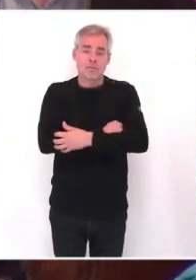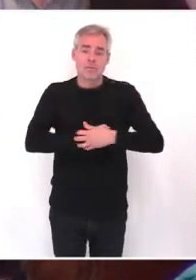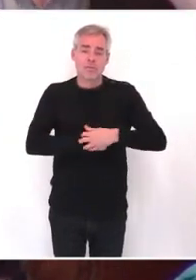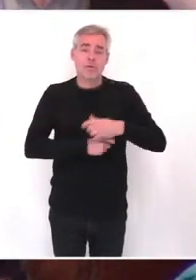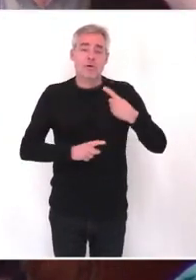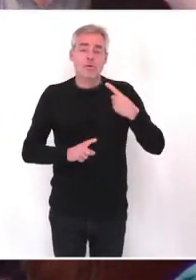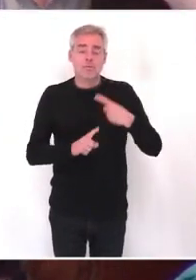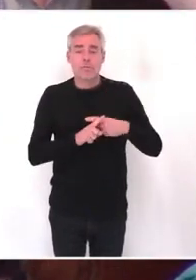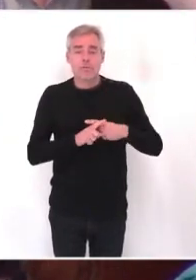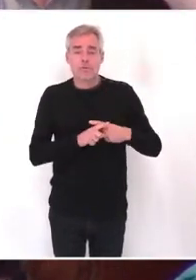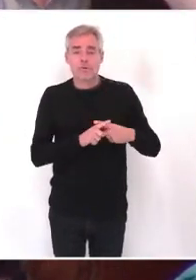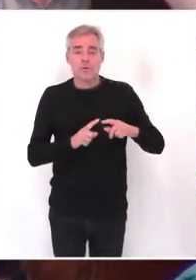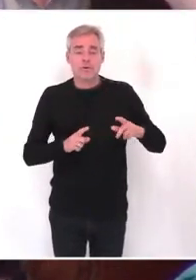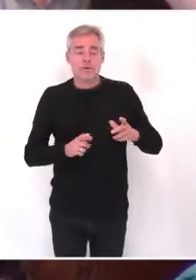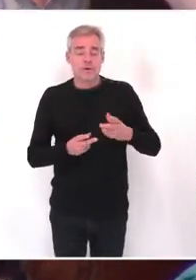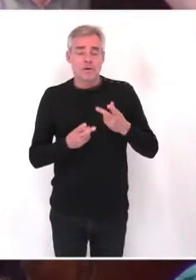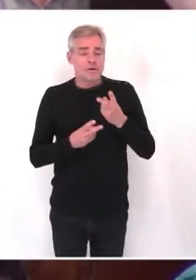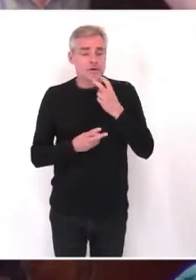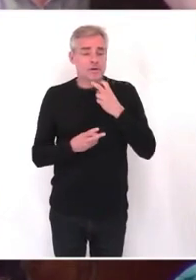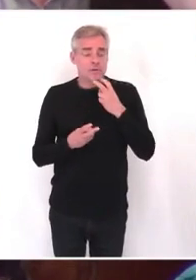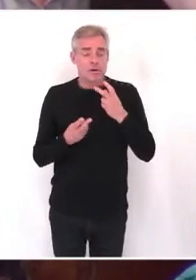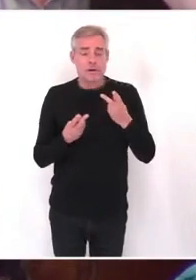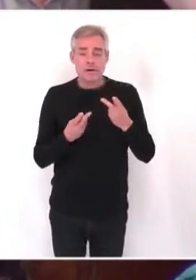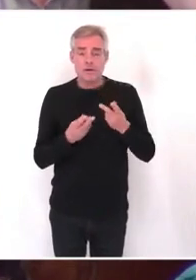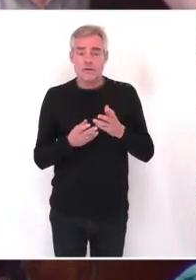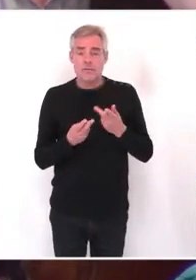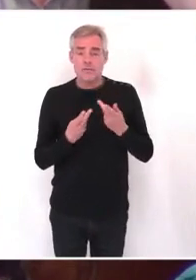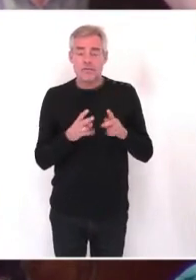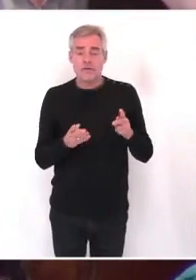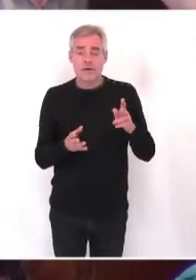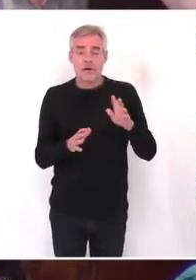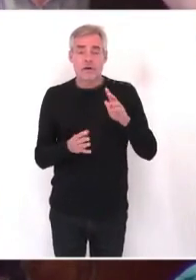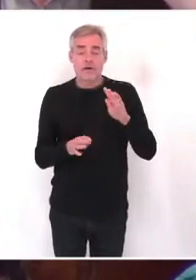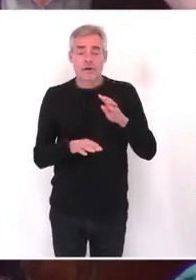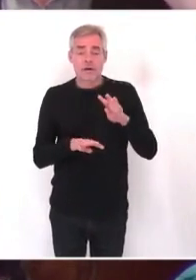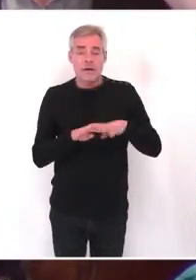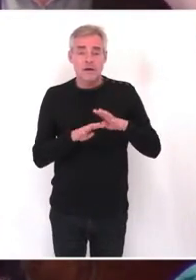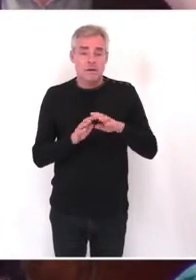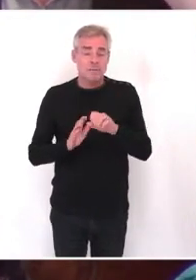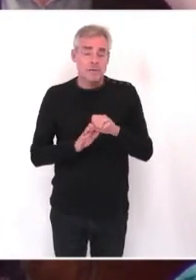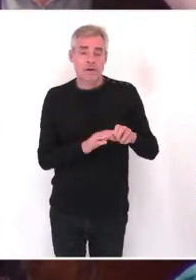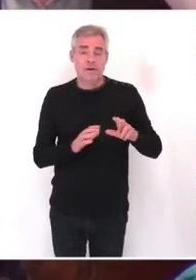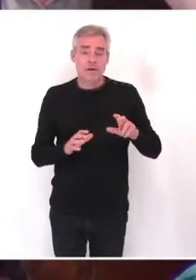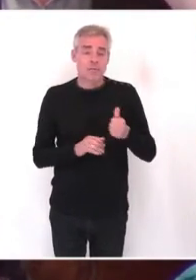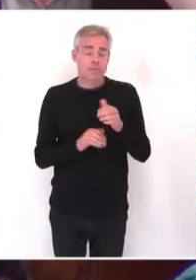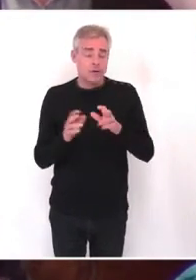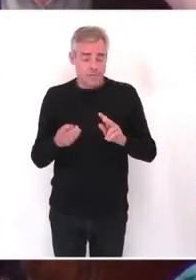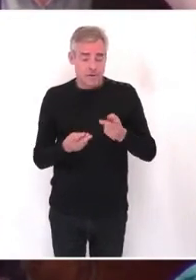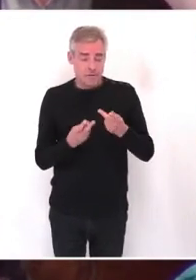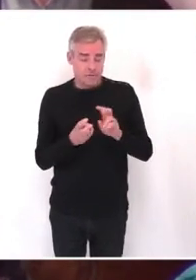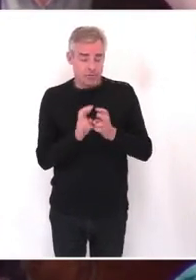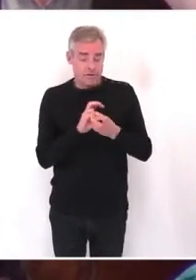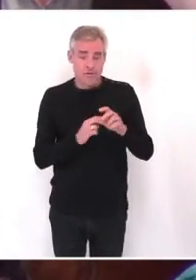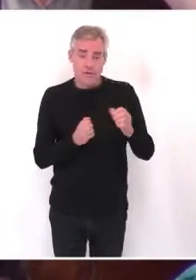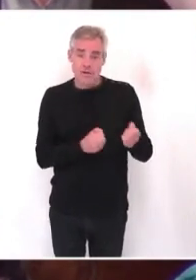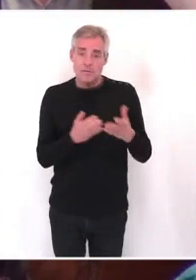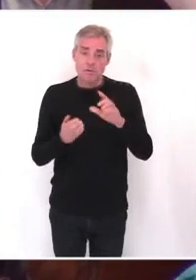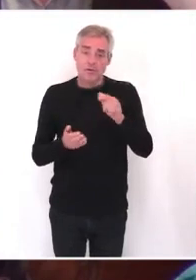nombre constant de Girondins vivant en quartier prioritaire, une première version des périmètres a été proposée aux villes en